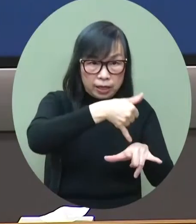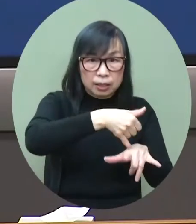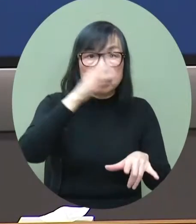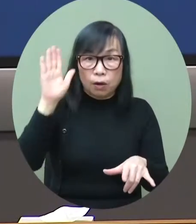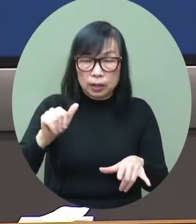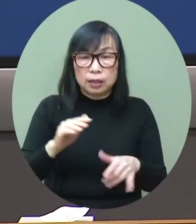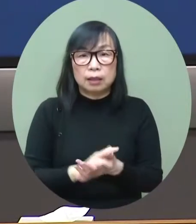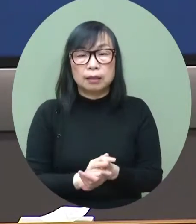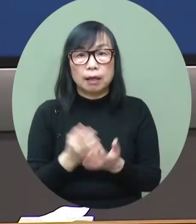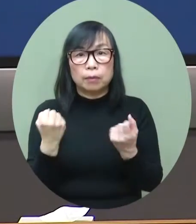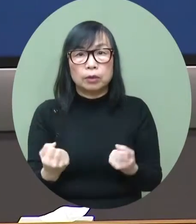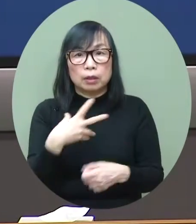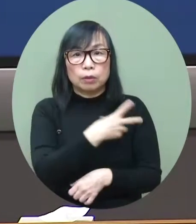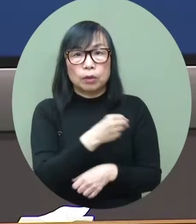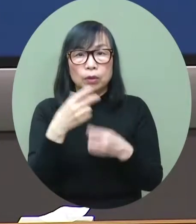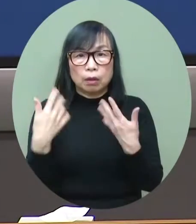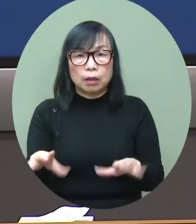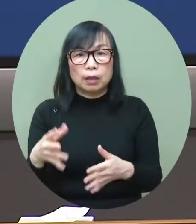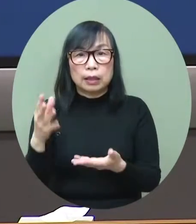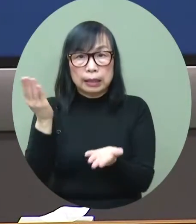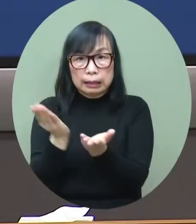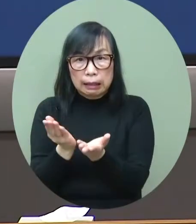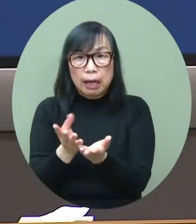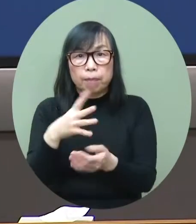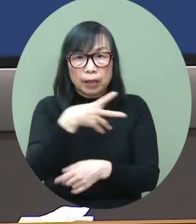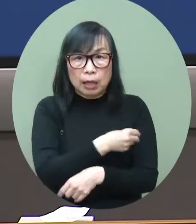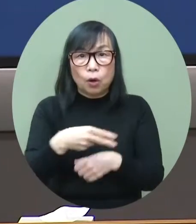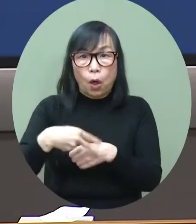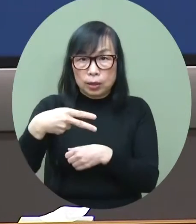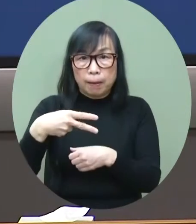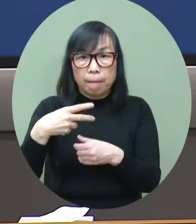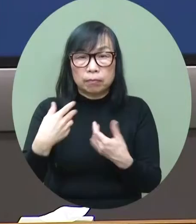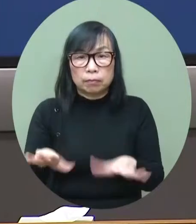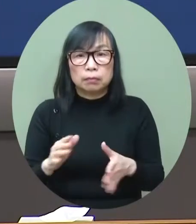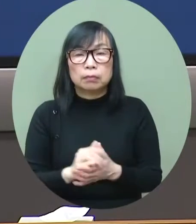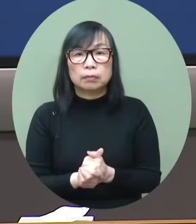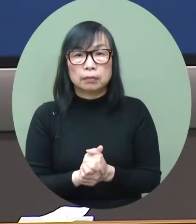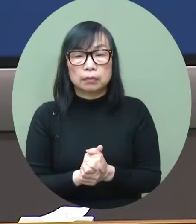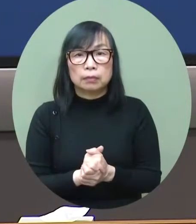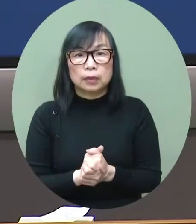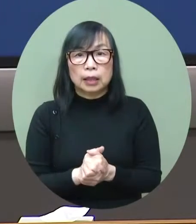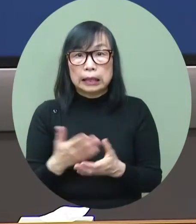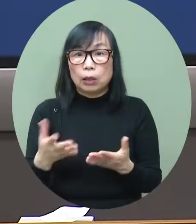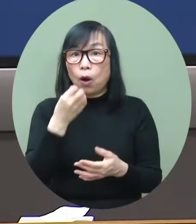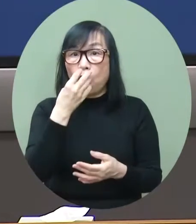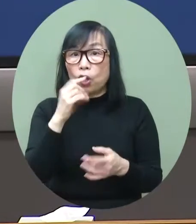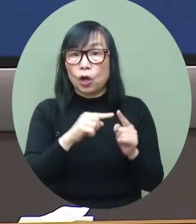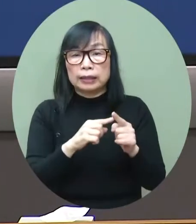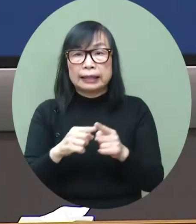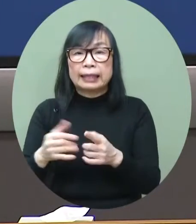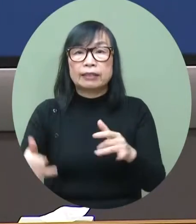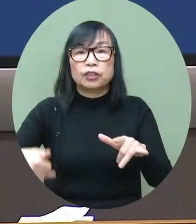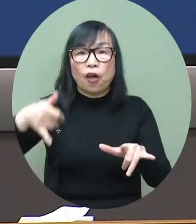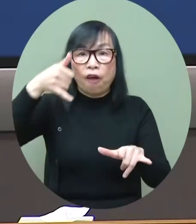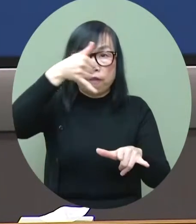講，完成接種疫苗咧係獲認可嘅疫苗打咗兩針嗱。第二咧就係呢位香港居民登機時